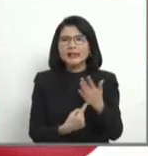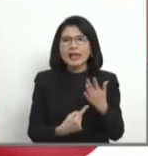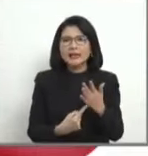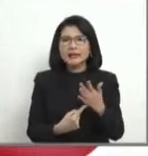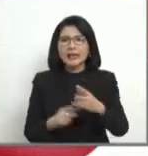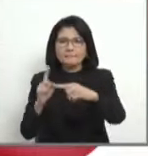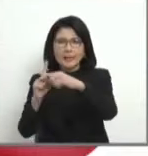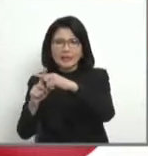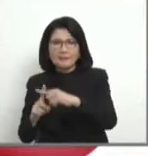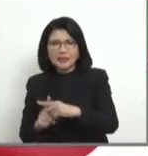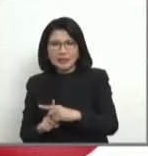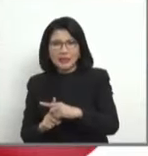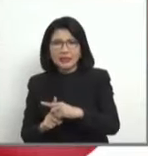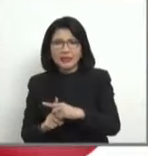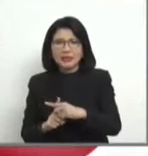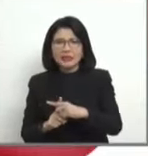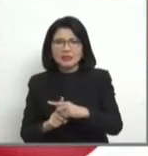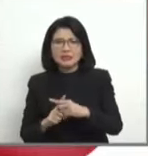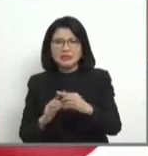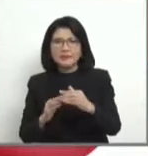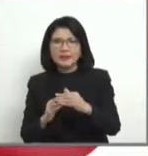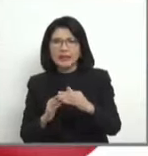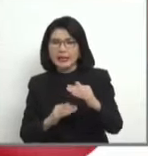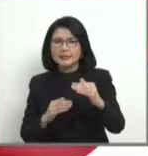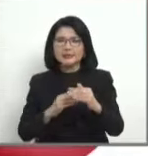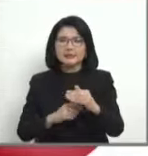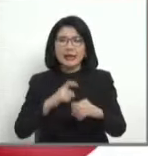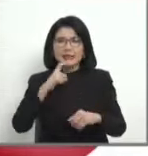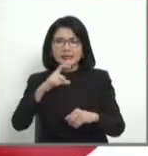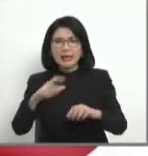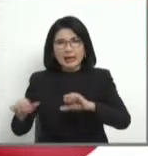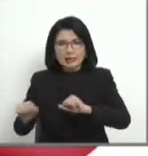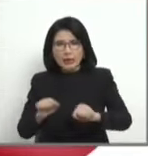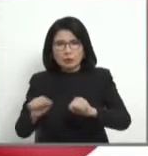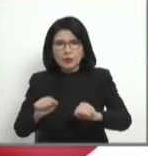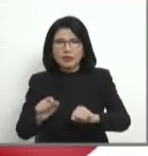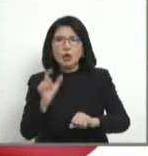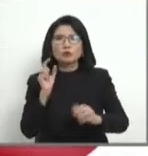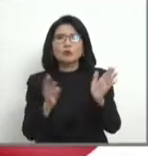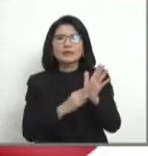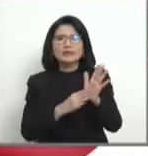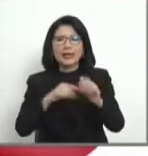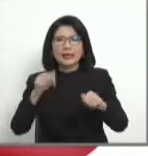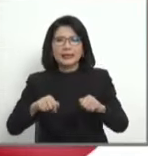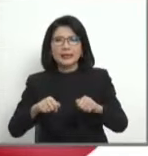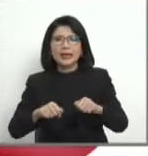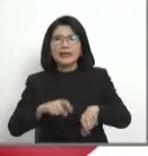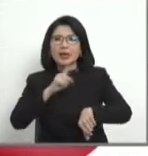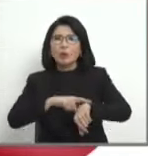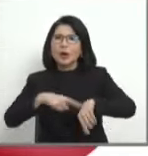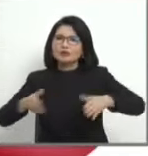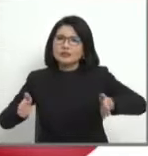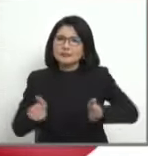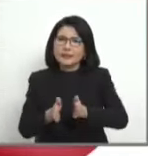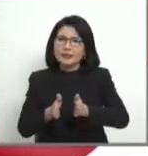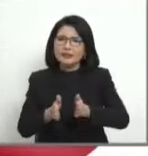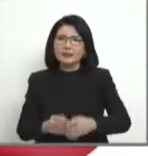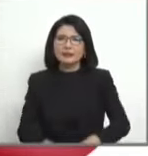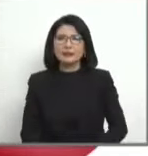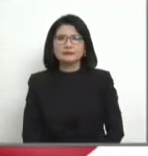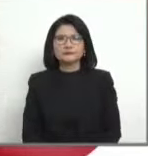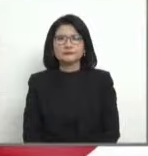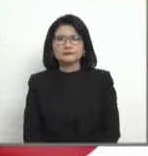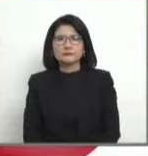sebagai langkah darurat untuk mengatasi kesulitan ini dalam waktu yang sesingkat-singkatnya. Terima